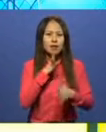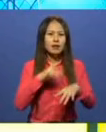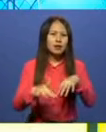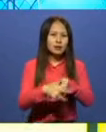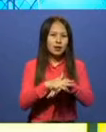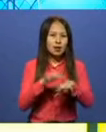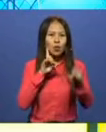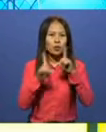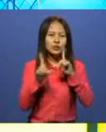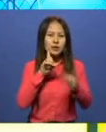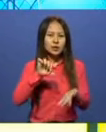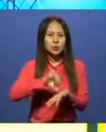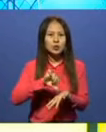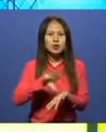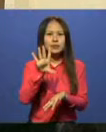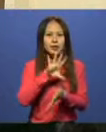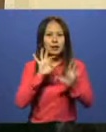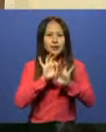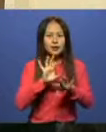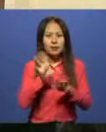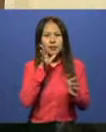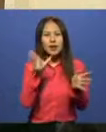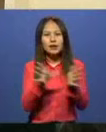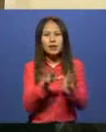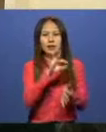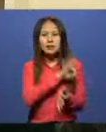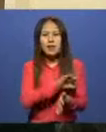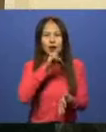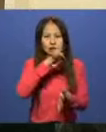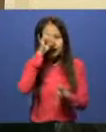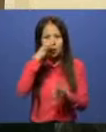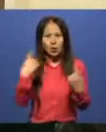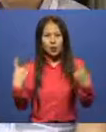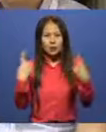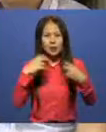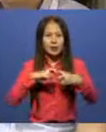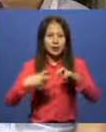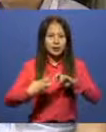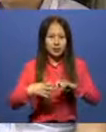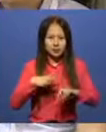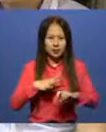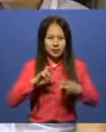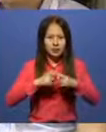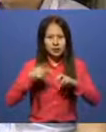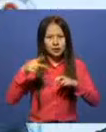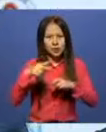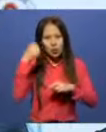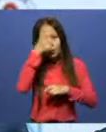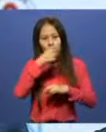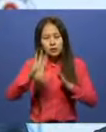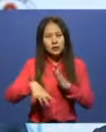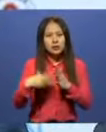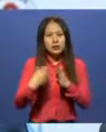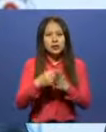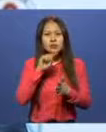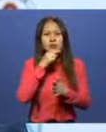халықаралық конференциясына қатысқан сарапшылардың пікірі осындай. Энергия тиімділігі Қазақстан үшін аса өзекті мәселелер қатарында. Мәселен, 2000 жылдан бері энергия